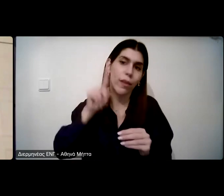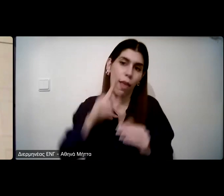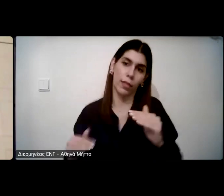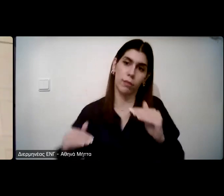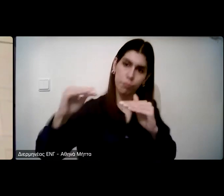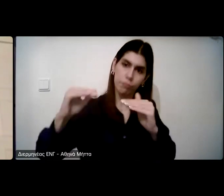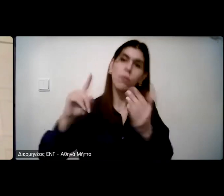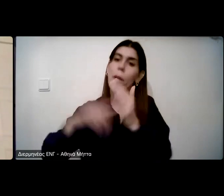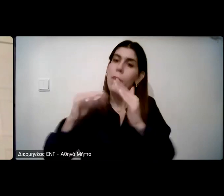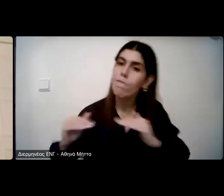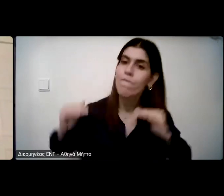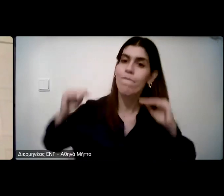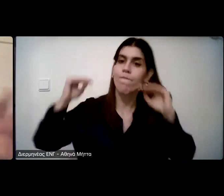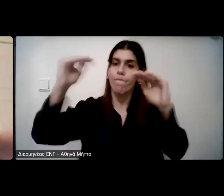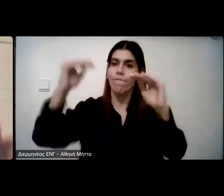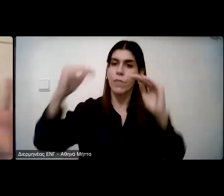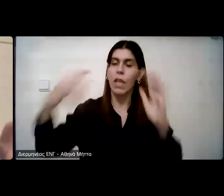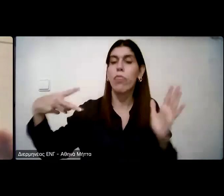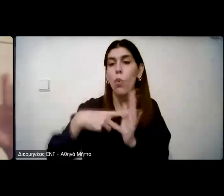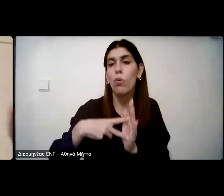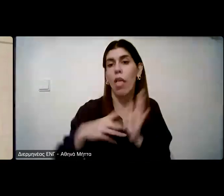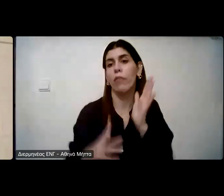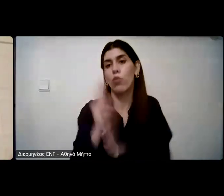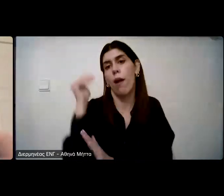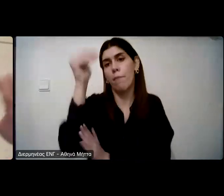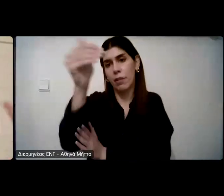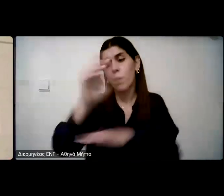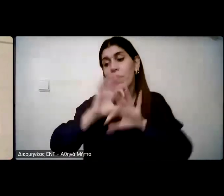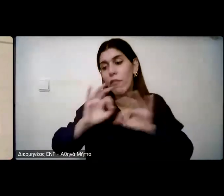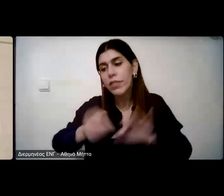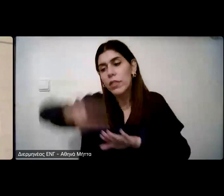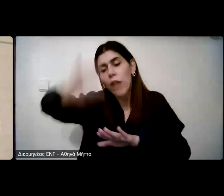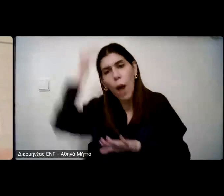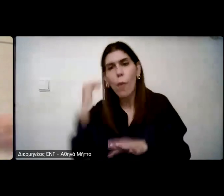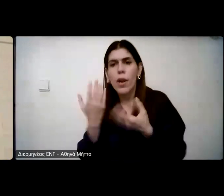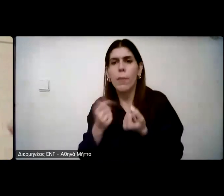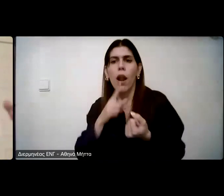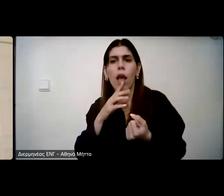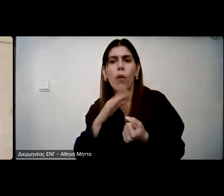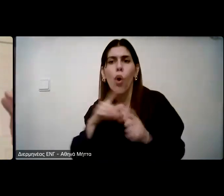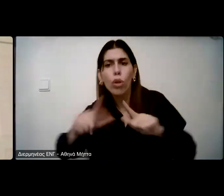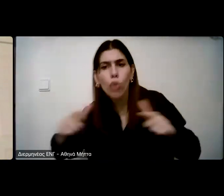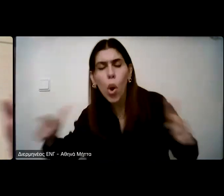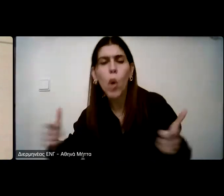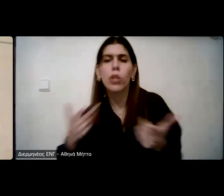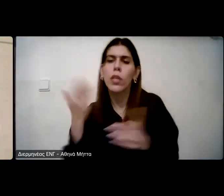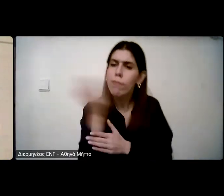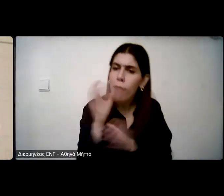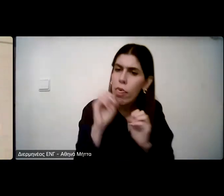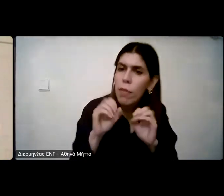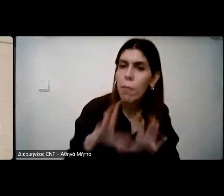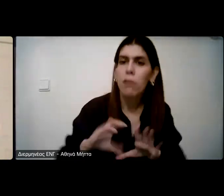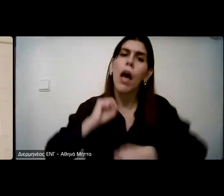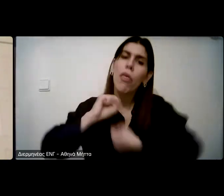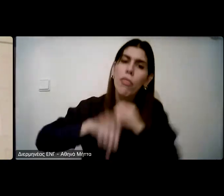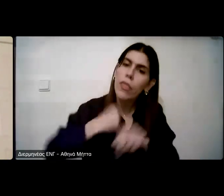μετά. Σαφώς και υπήρχατε οι γλωσσολόγοι και τα λοιπά με δικές σας δράσεις, με τα μαθήματά σας και κάποια ομάδα ή ομάδα στο Πανεπιστήμιο Κρήτη,